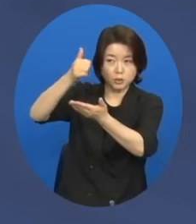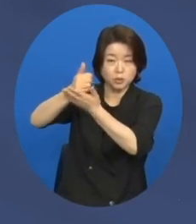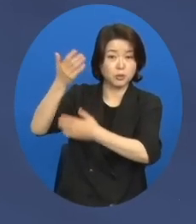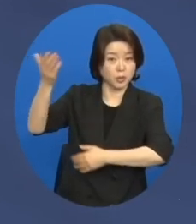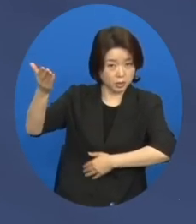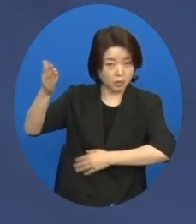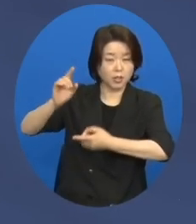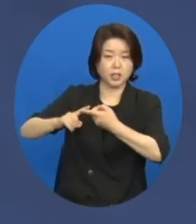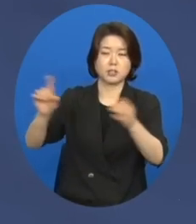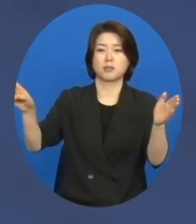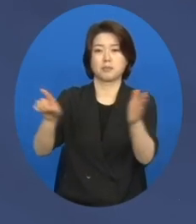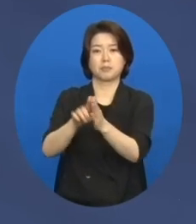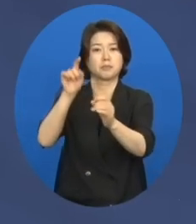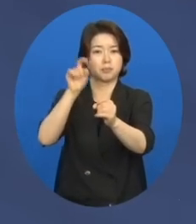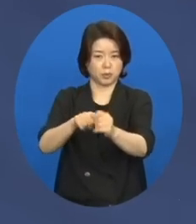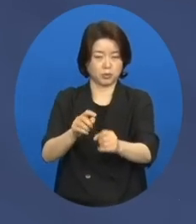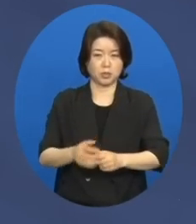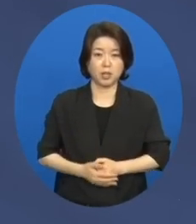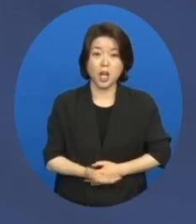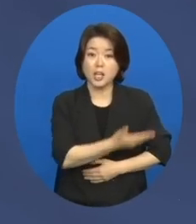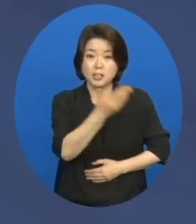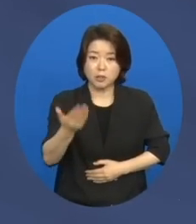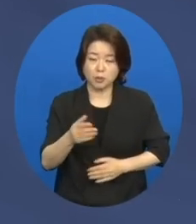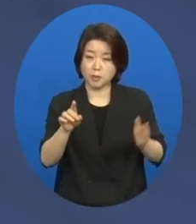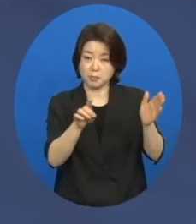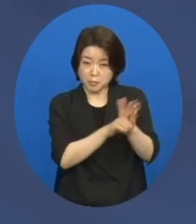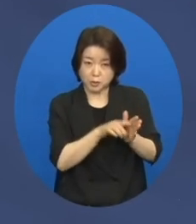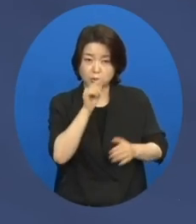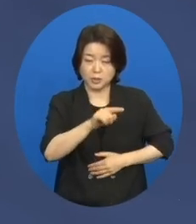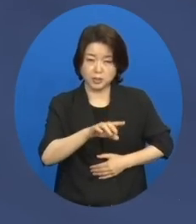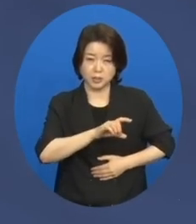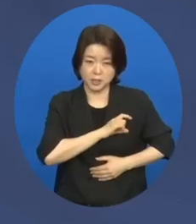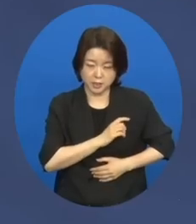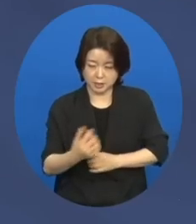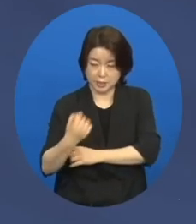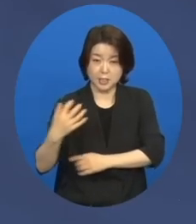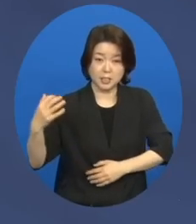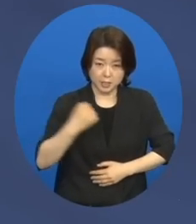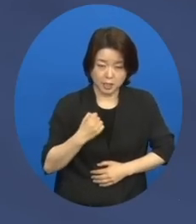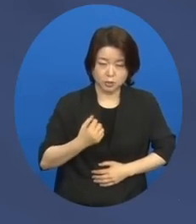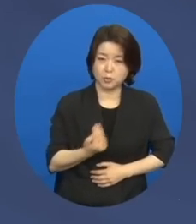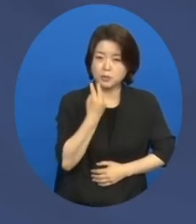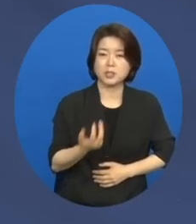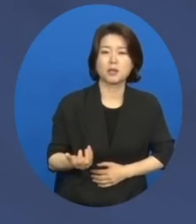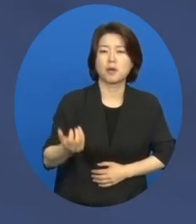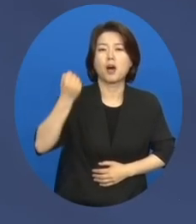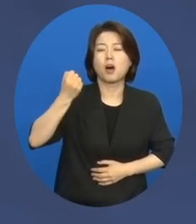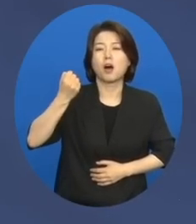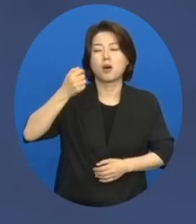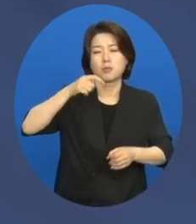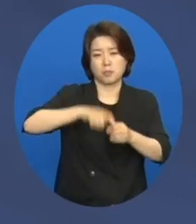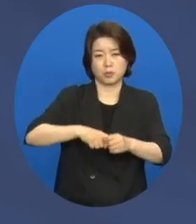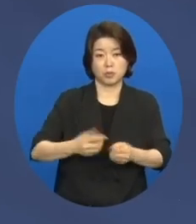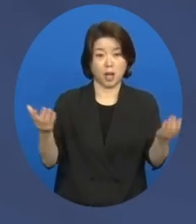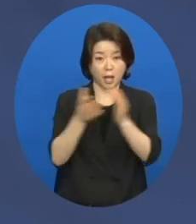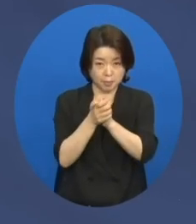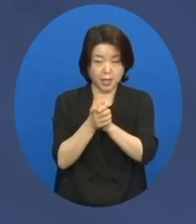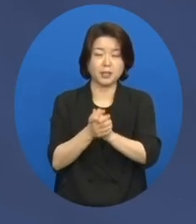그리스도이심을 믿게 하려 하며 또 너희로 믿고 그 이름을 힘입어 생명을 얻게 하려 함이라.